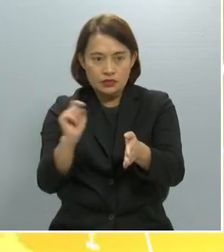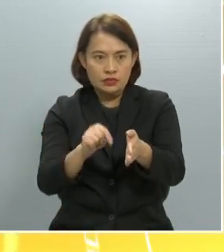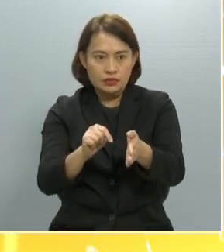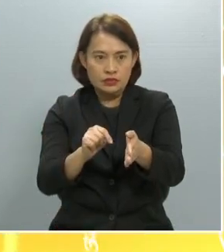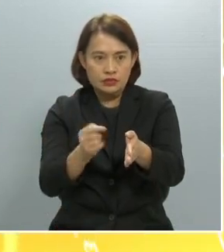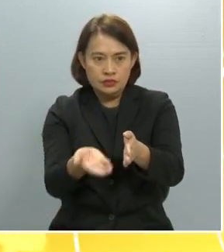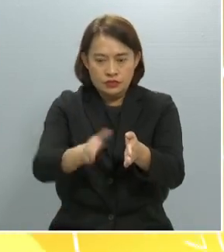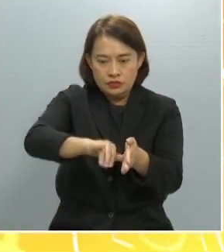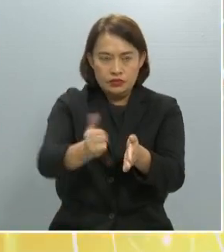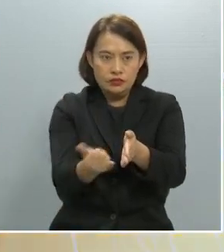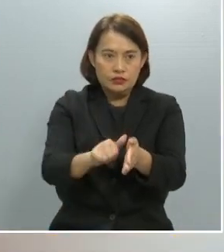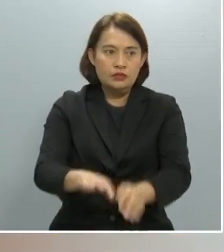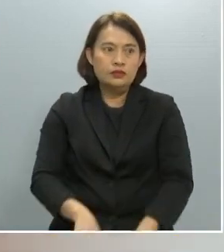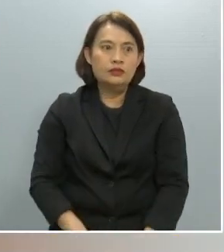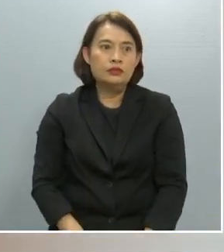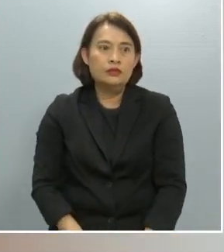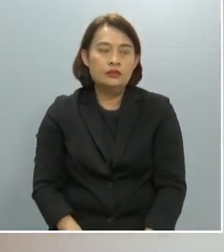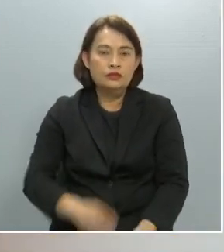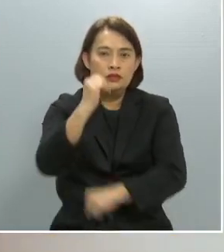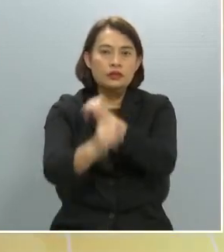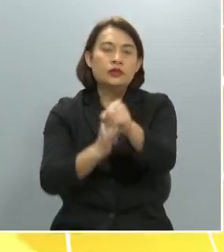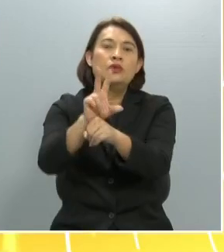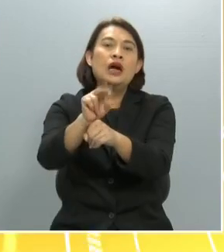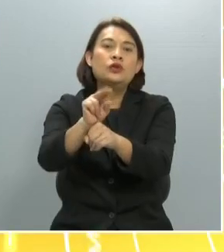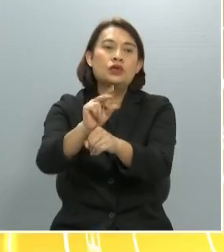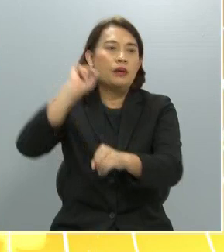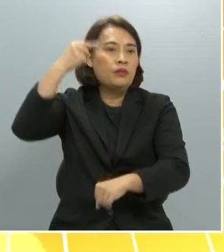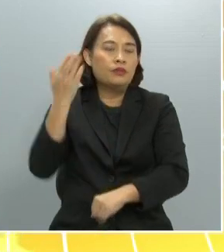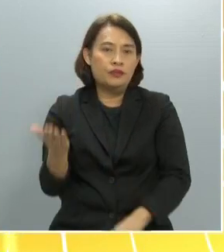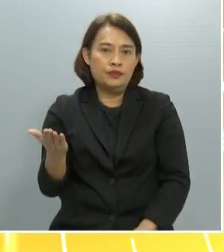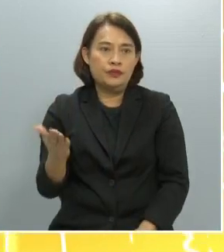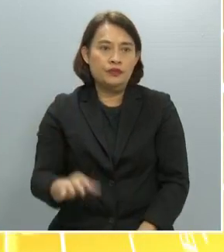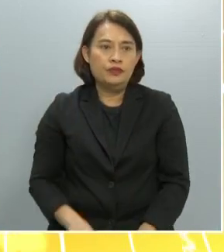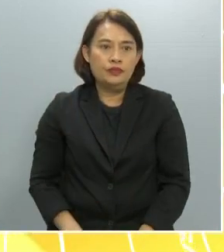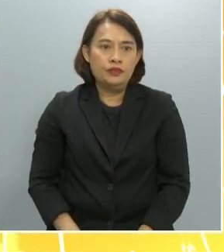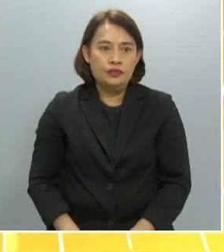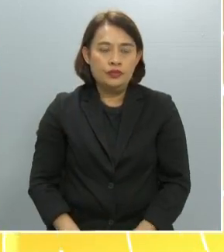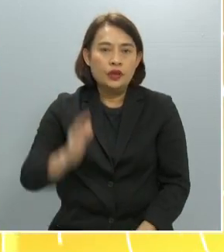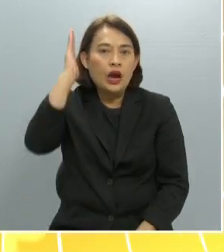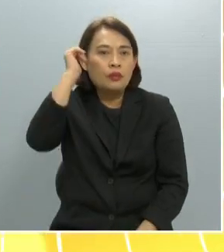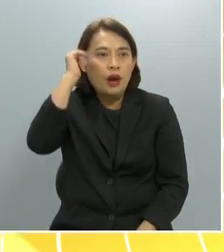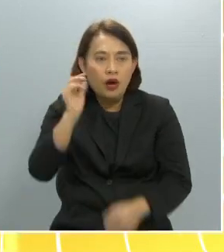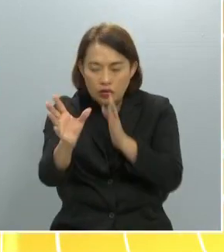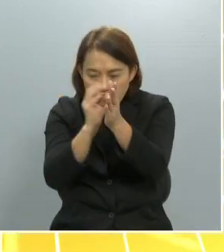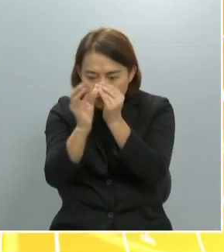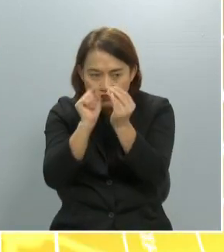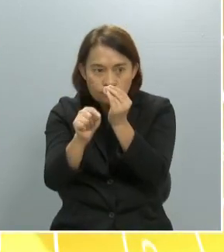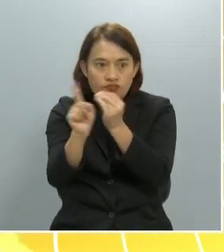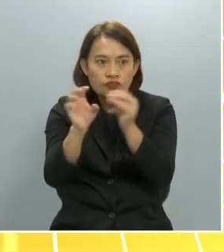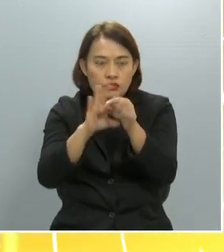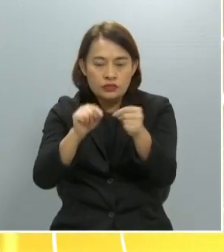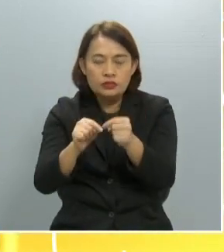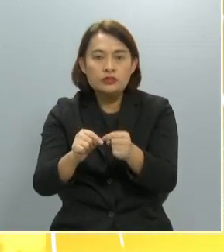ลอด อ๋อต้องพลิก อายุเพียง30ปีได้ระดมวิชาความรู้จากคุณพ ่ อเพื่อจะสืบทอดวิช